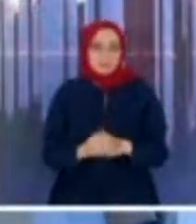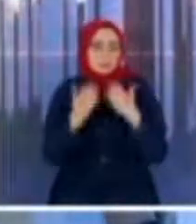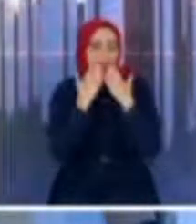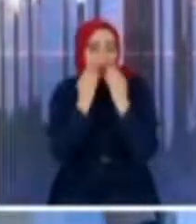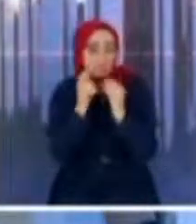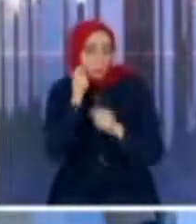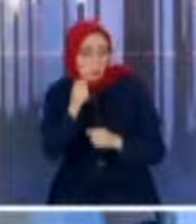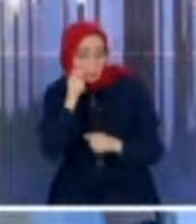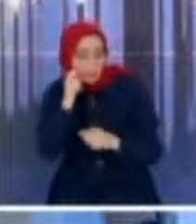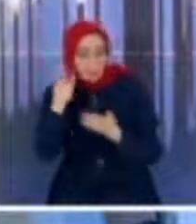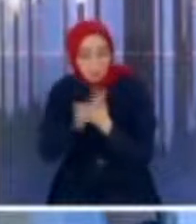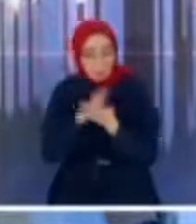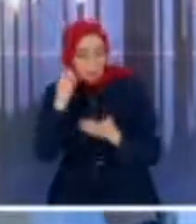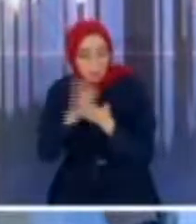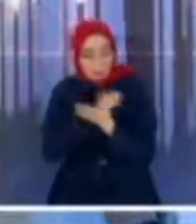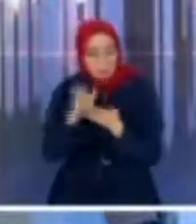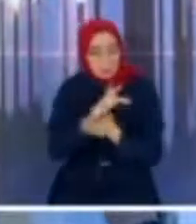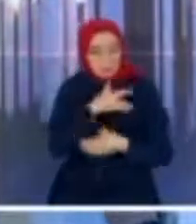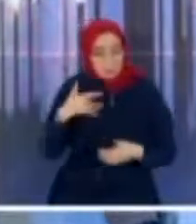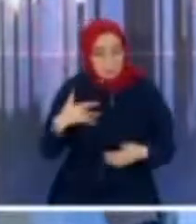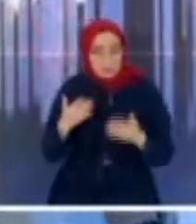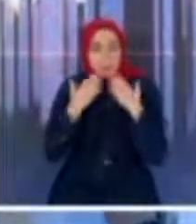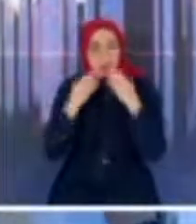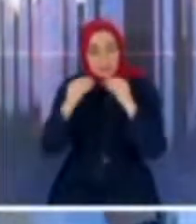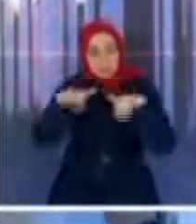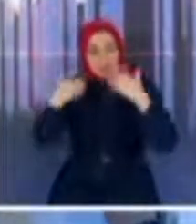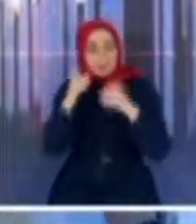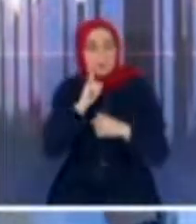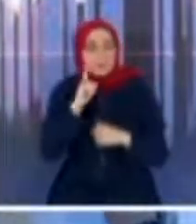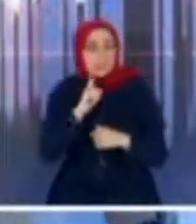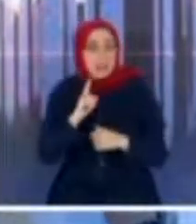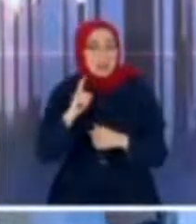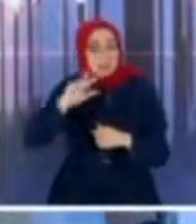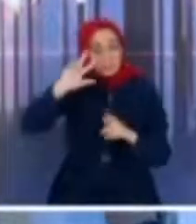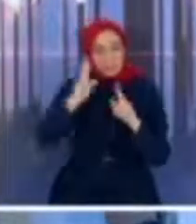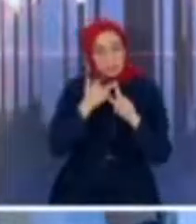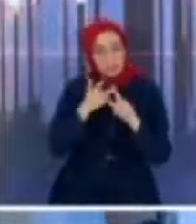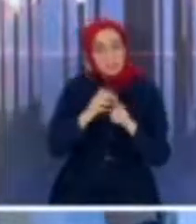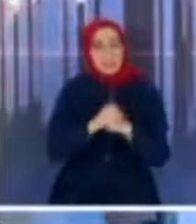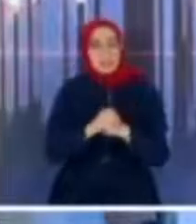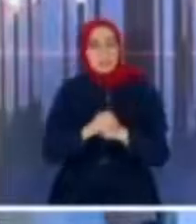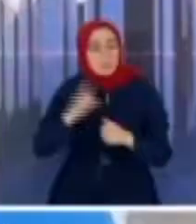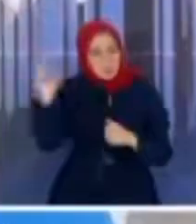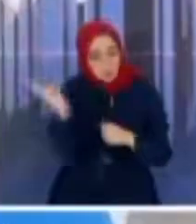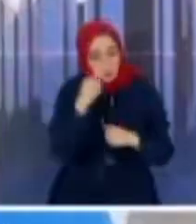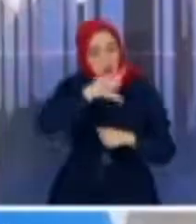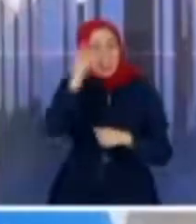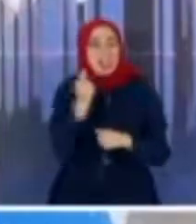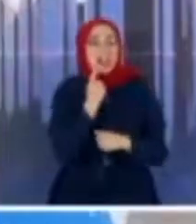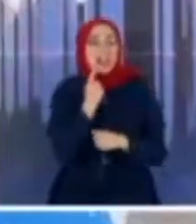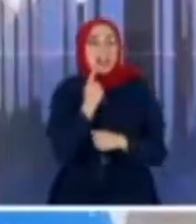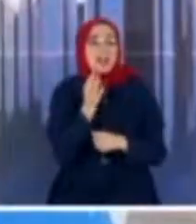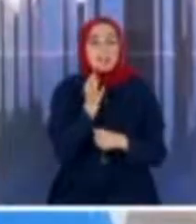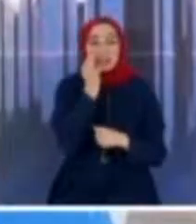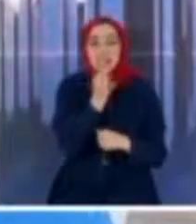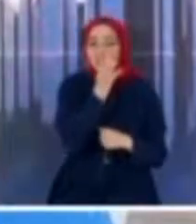في برامج الصحه. شكرا مبروكه ترجع معنا في المبادره الثالثه. شكرا لكم محليه الهلال الاحمر التونسي